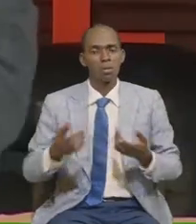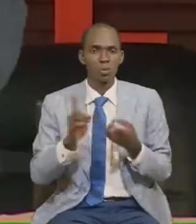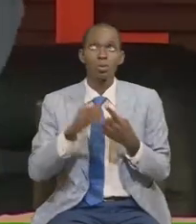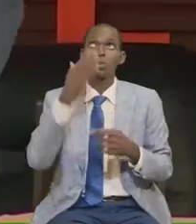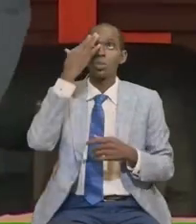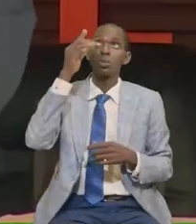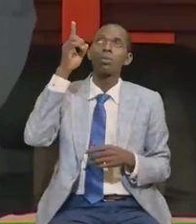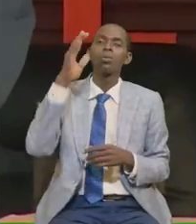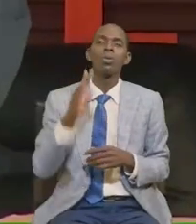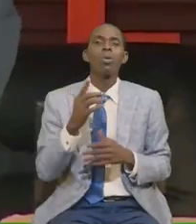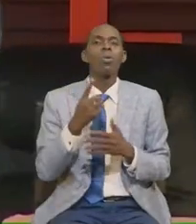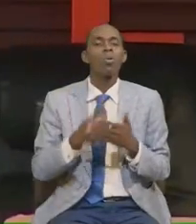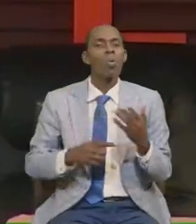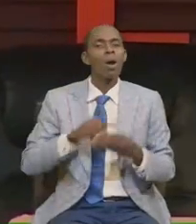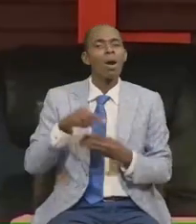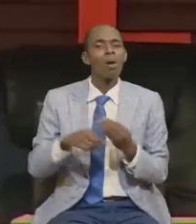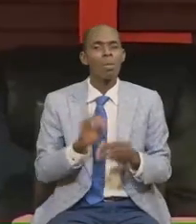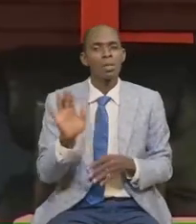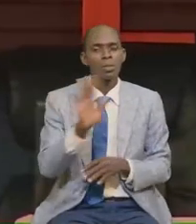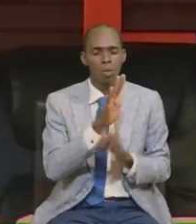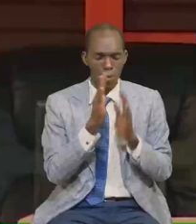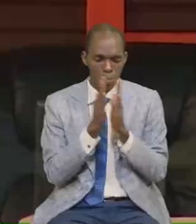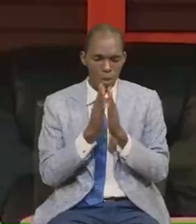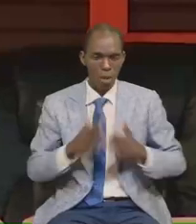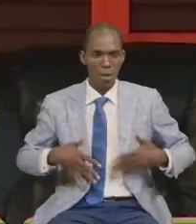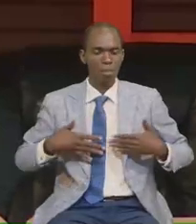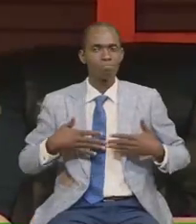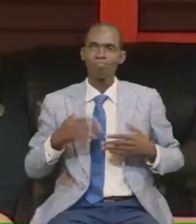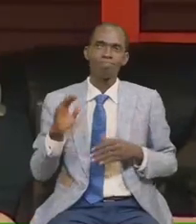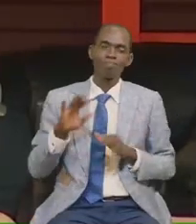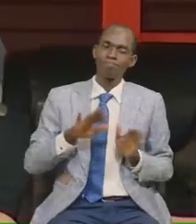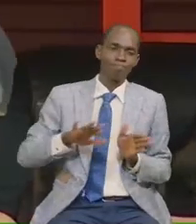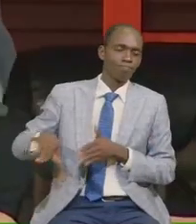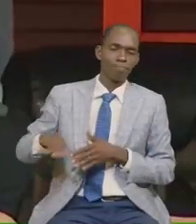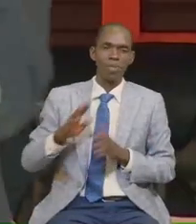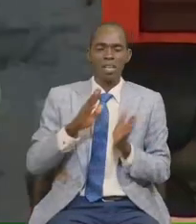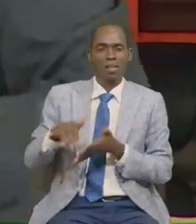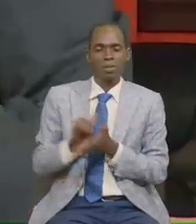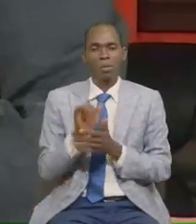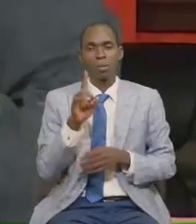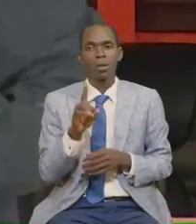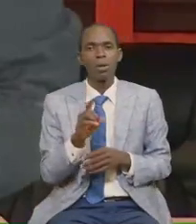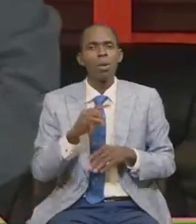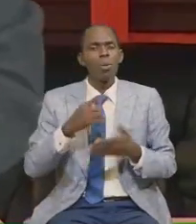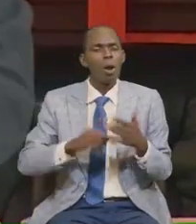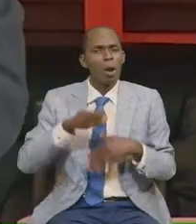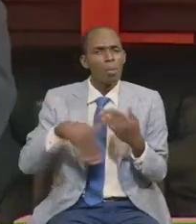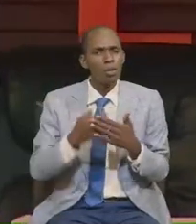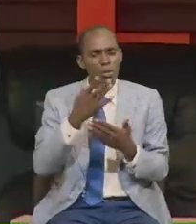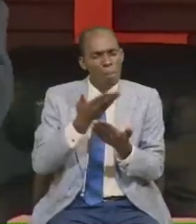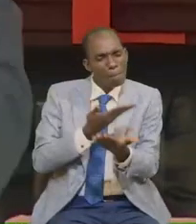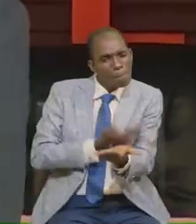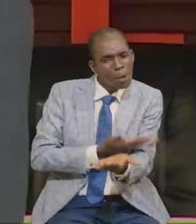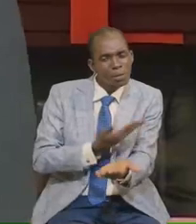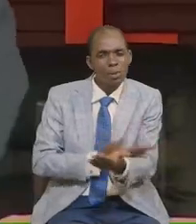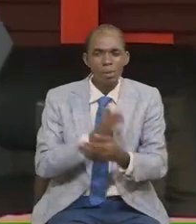Et leur vie de prière, ils ne peuvent pas en parler. Et le temps de dévotion matinale, ils ne peuvent